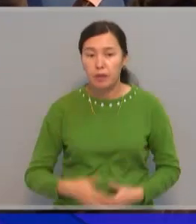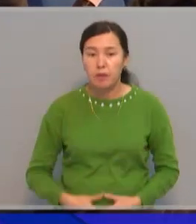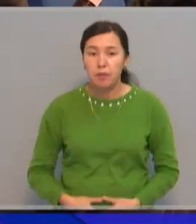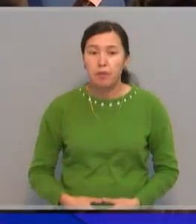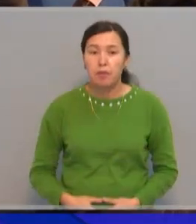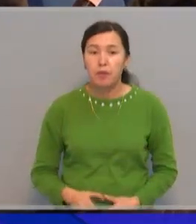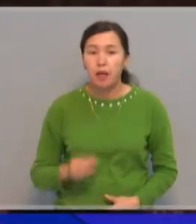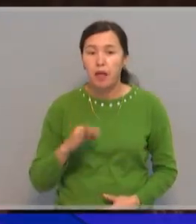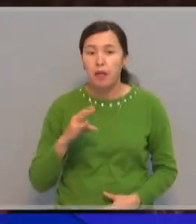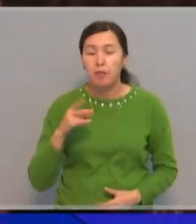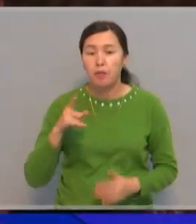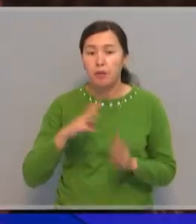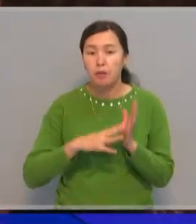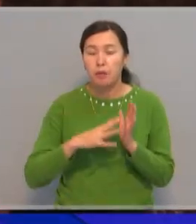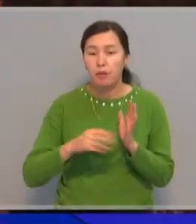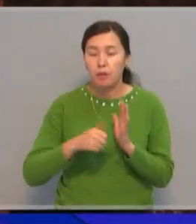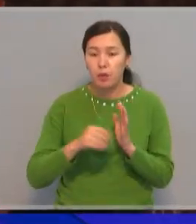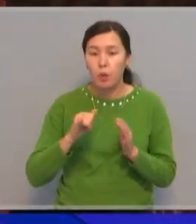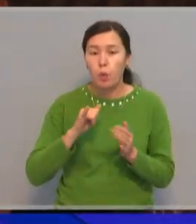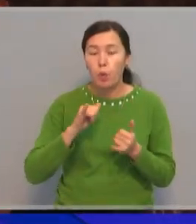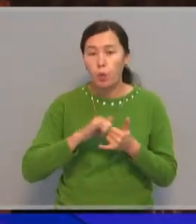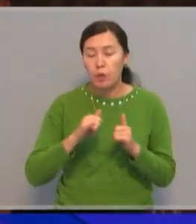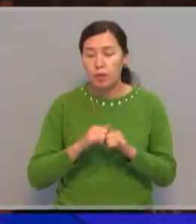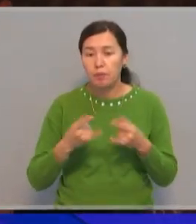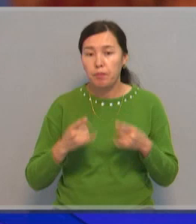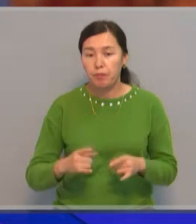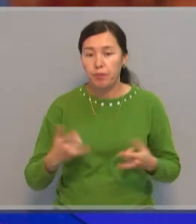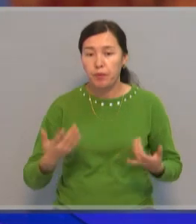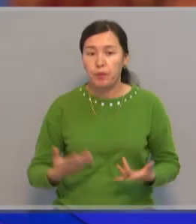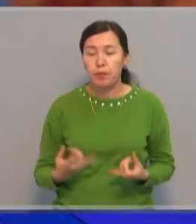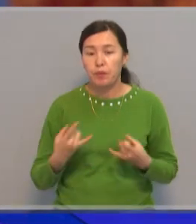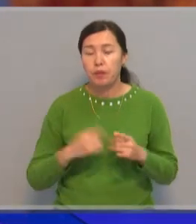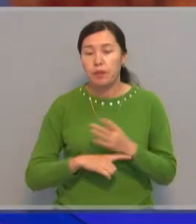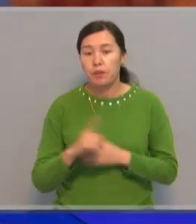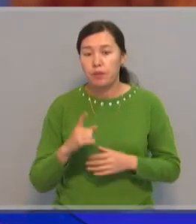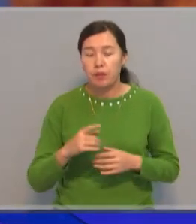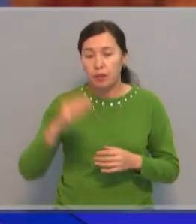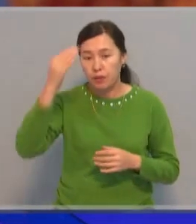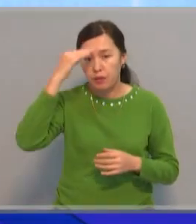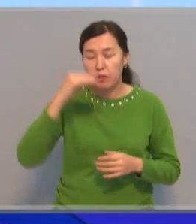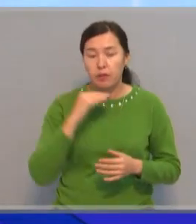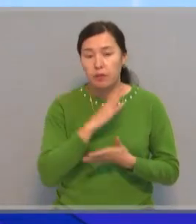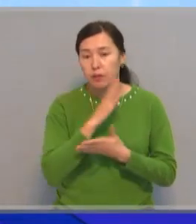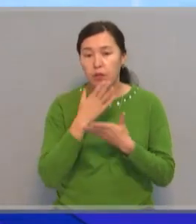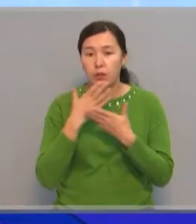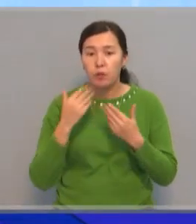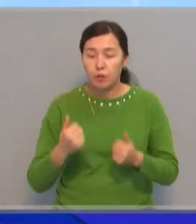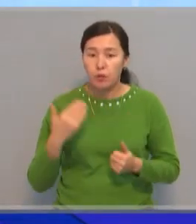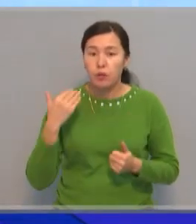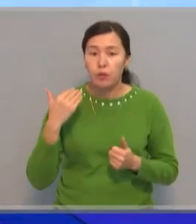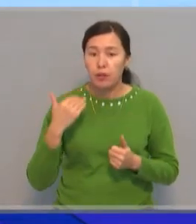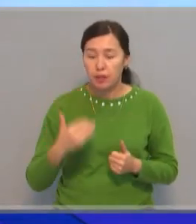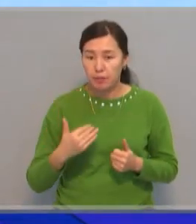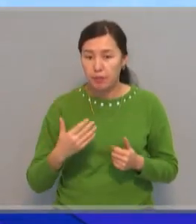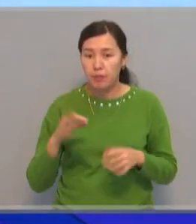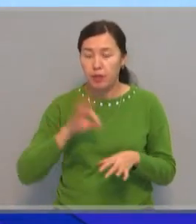Салих Қалиев 1996 жылы Өскемен қаласында туған, дүние есігін ашқаннан ата-анасыз өмірмен жаратқанның тәніне